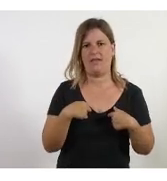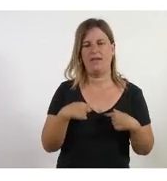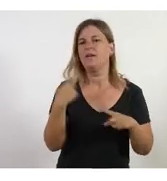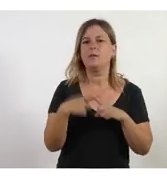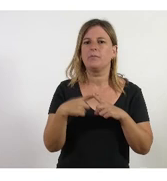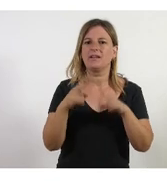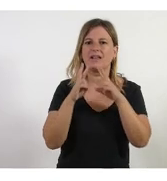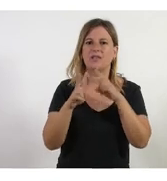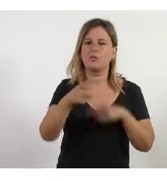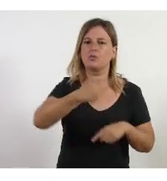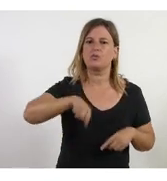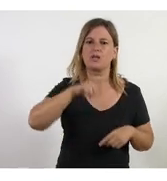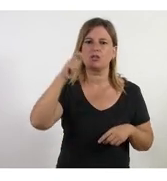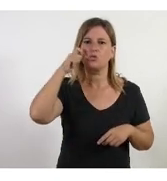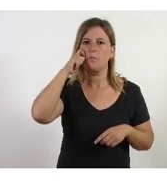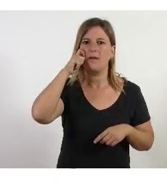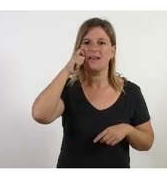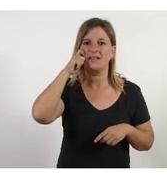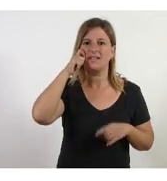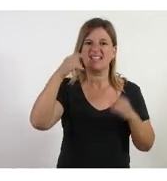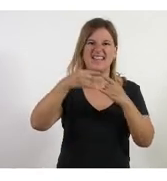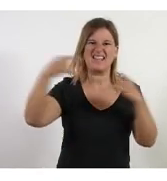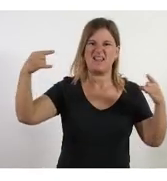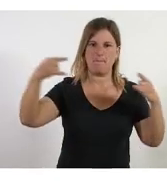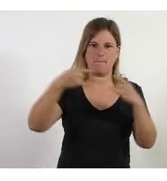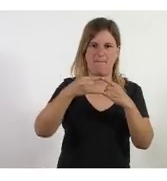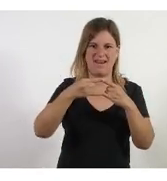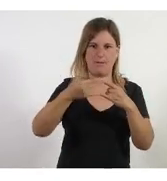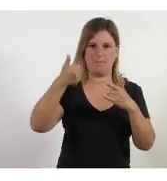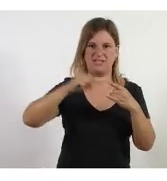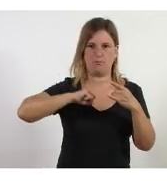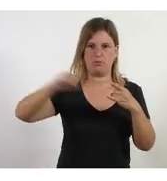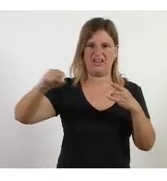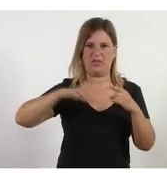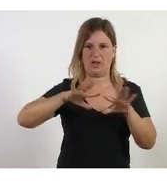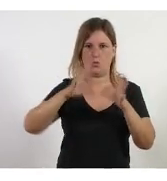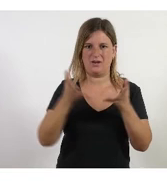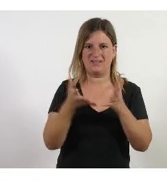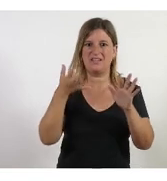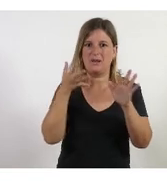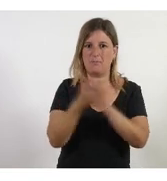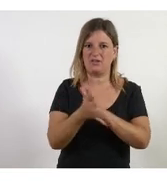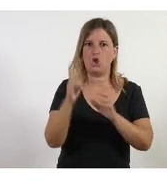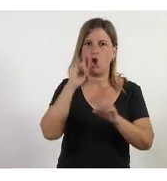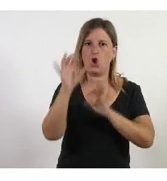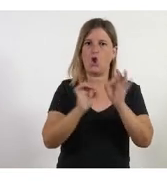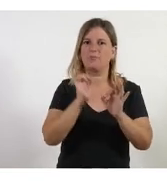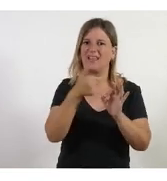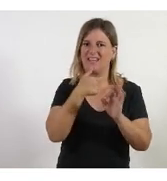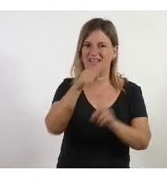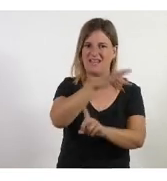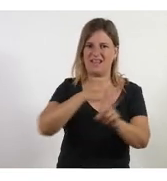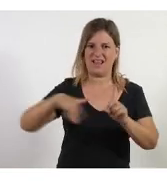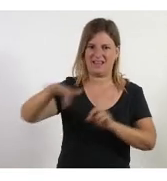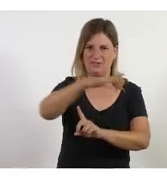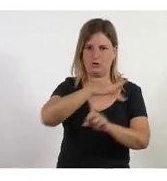nosaltres els humans som els imants més potents de l'univers. O sigui que compta amb les persones amb les que ens rodegem. Mireu, aquí les tenim